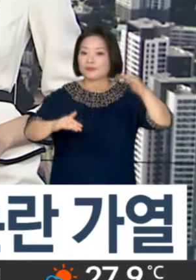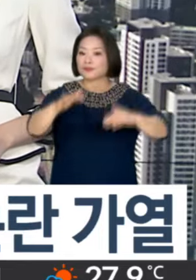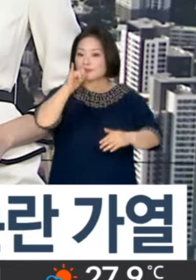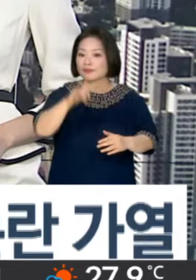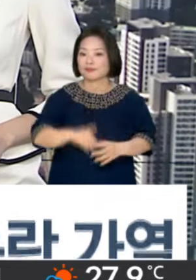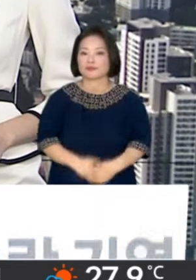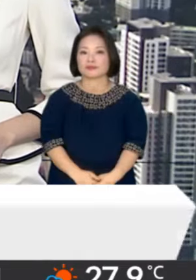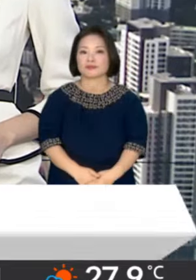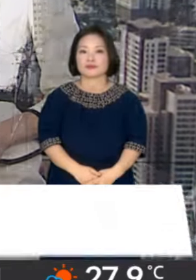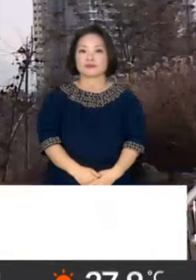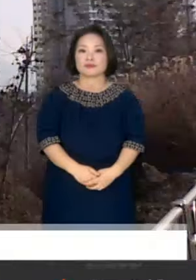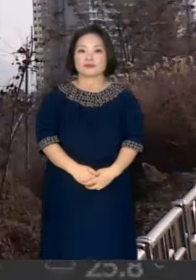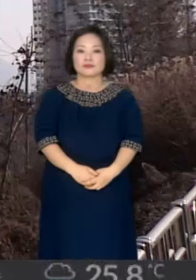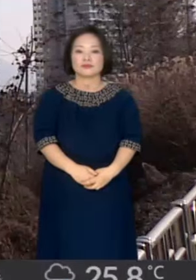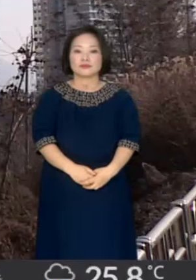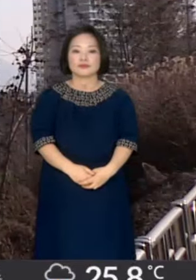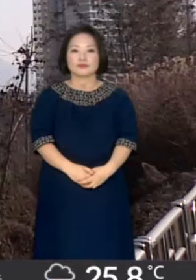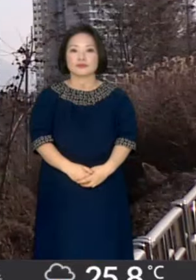기자입니다.